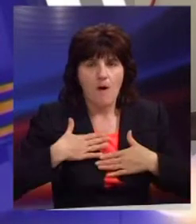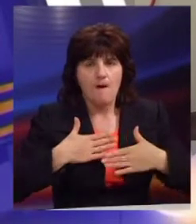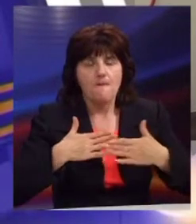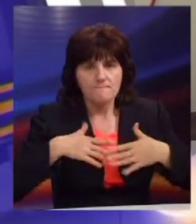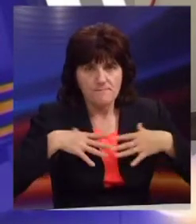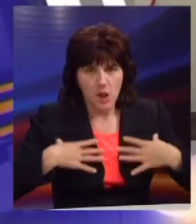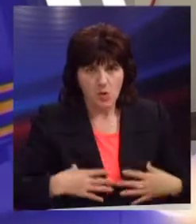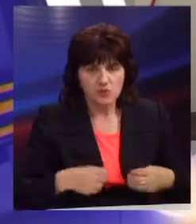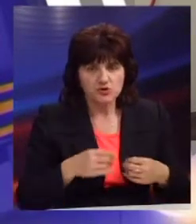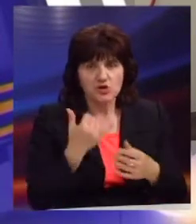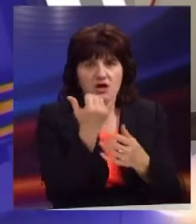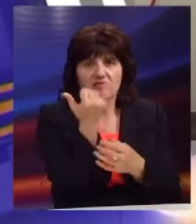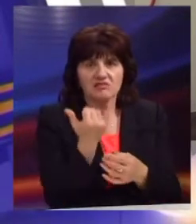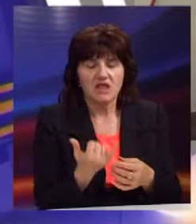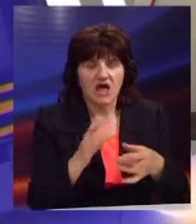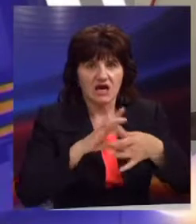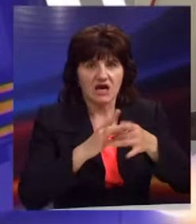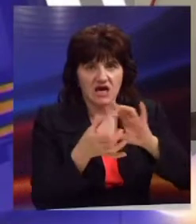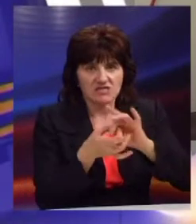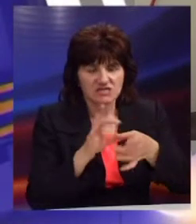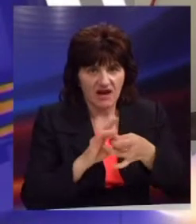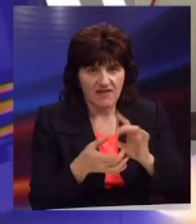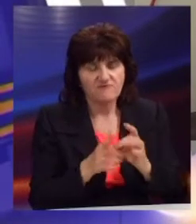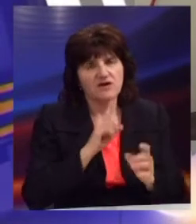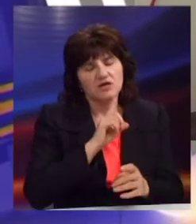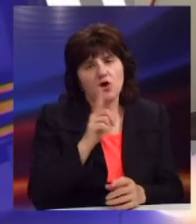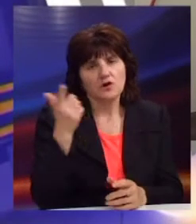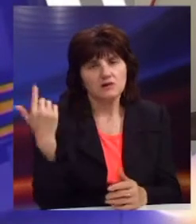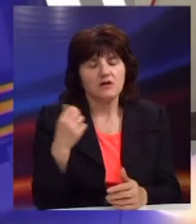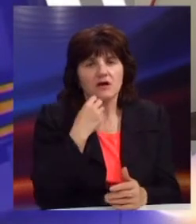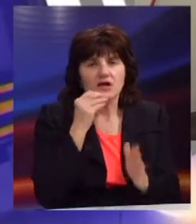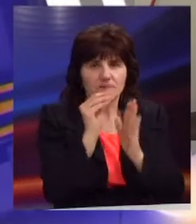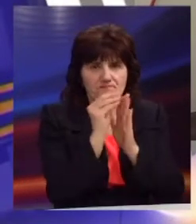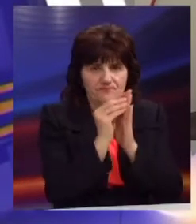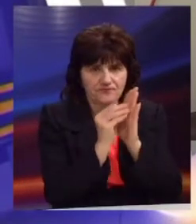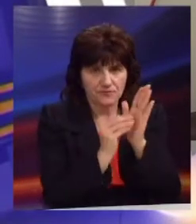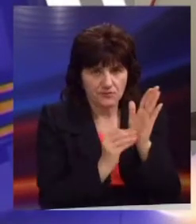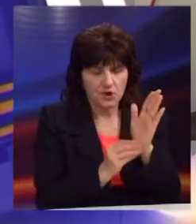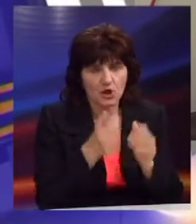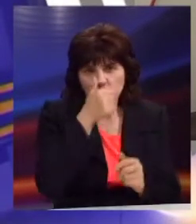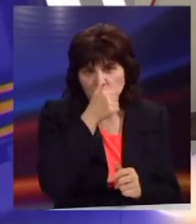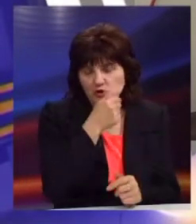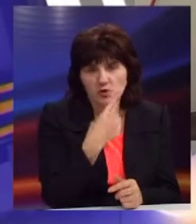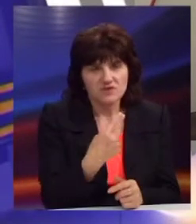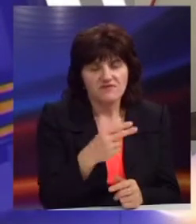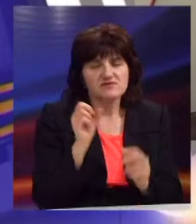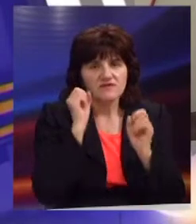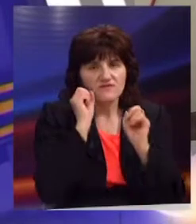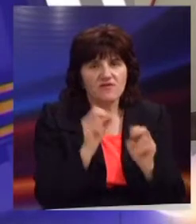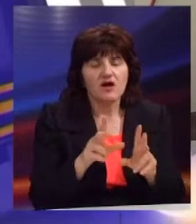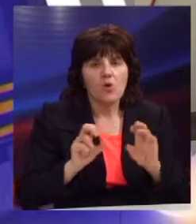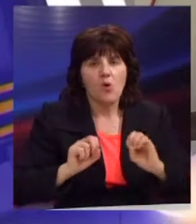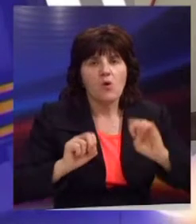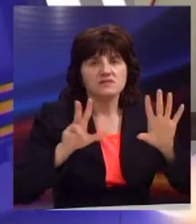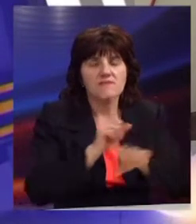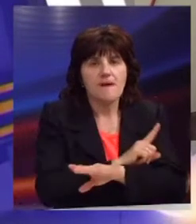tanka crijeva, pankreas i ostali organi. Kad govorimo o statističkim podacima, ono što je bitno istaći, to je da svakih 18 minuta jedna osoba umre